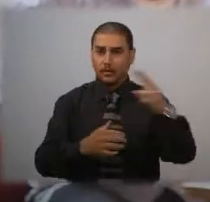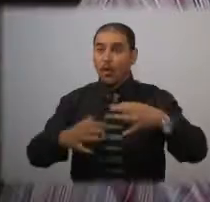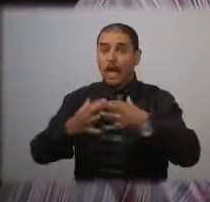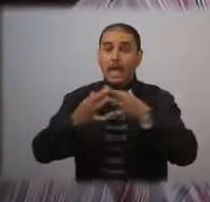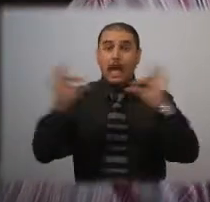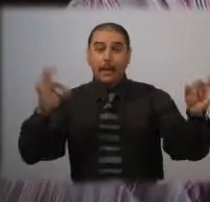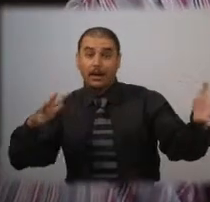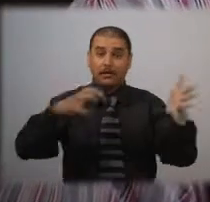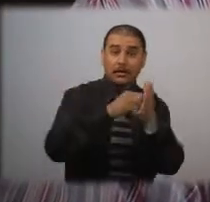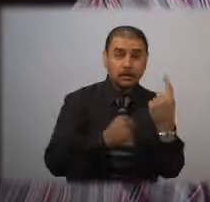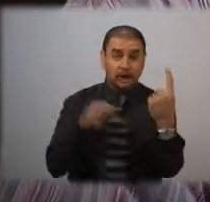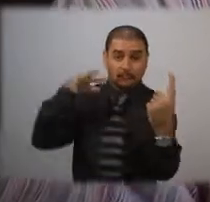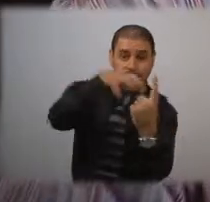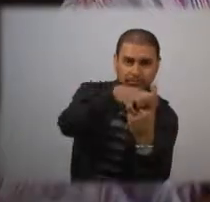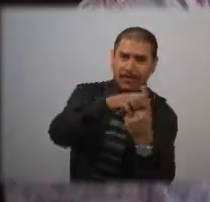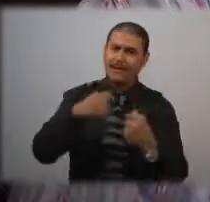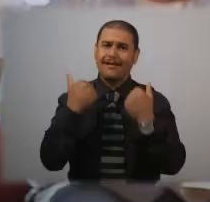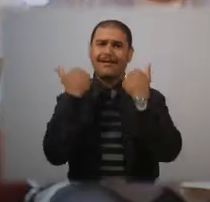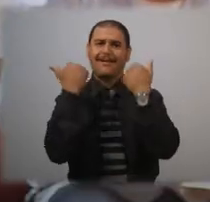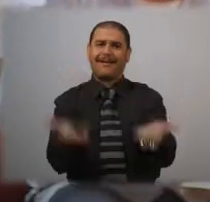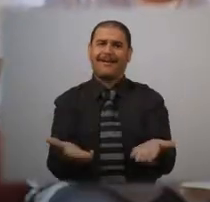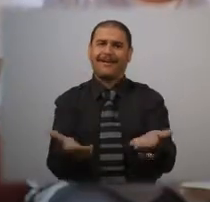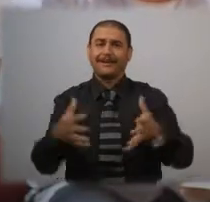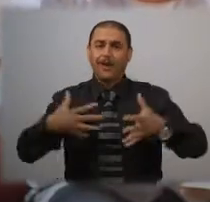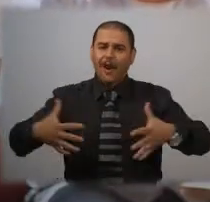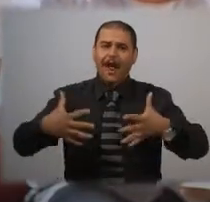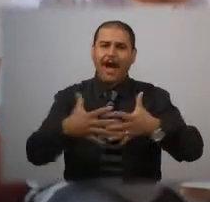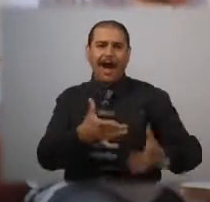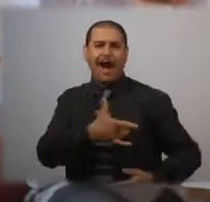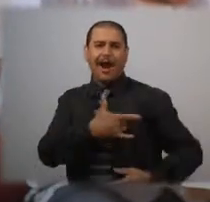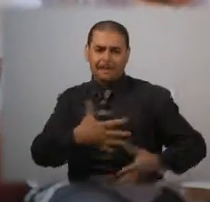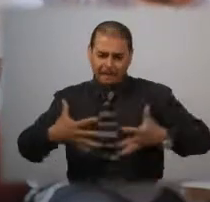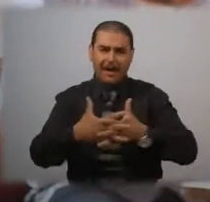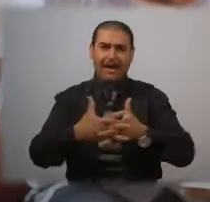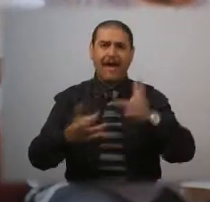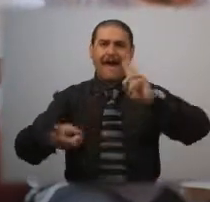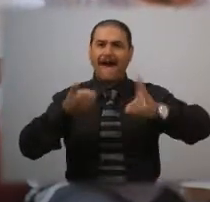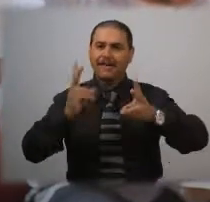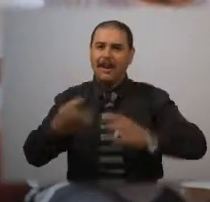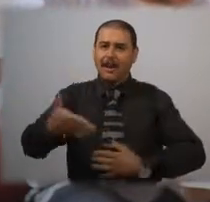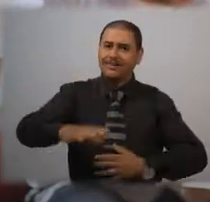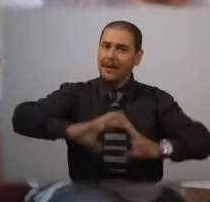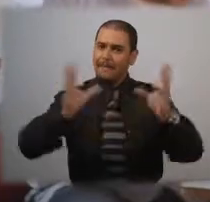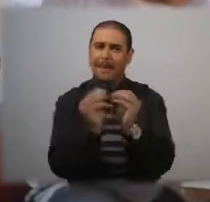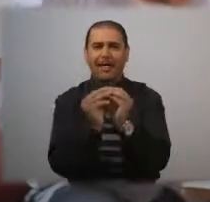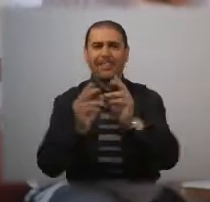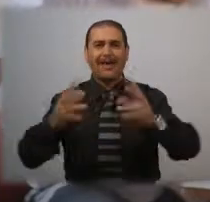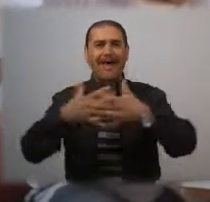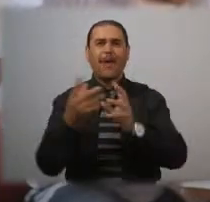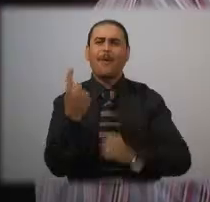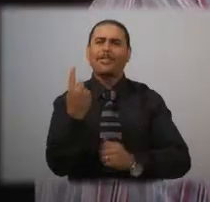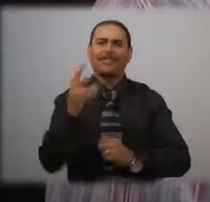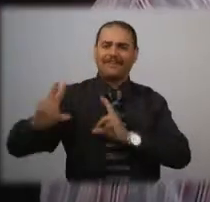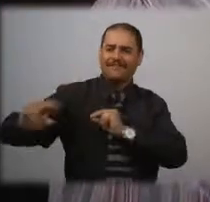العشير والكلكم دعستوا واحد شو كنتوا راكبين قطار يا زلمه احنا العشير الكل في واحد يعني احنا الكل في واحد في الفرح في العرس في العزاء كل شيء مع